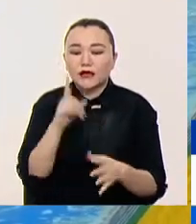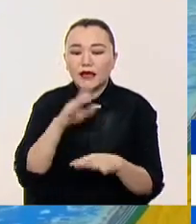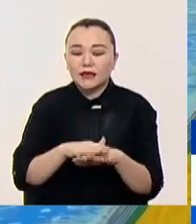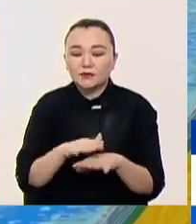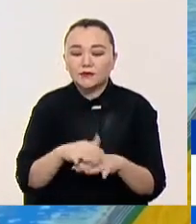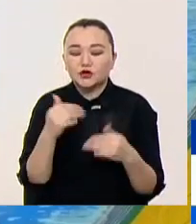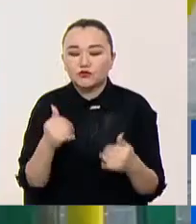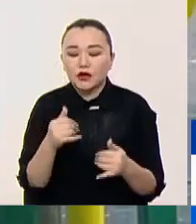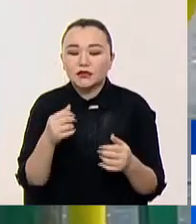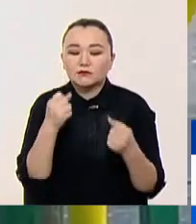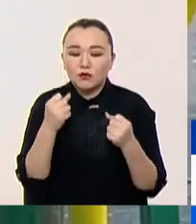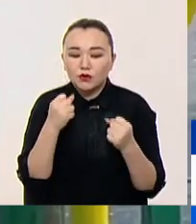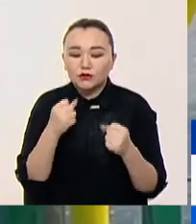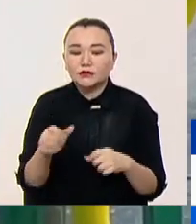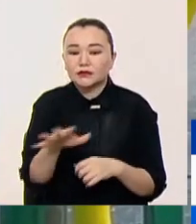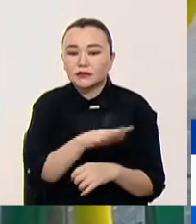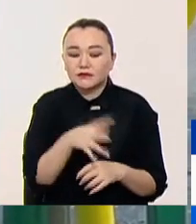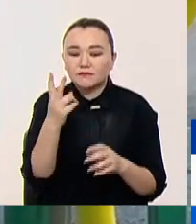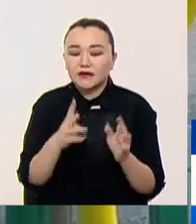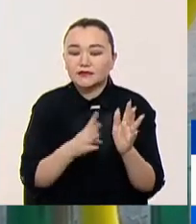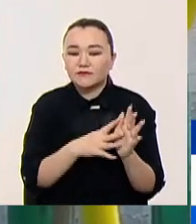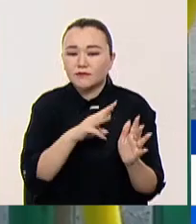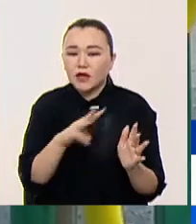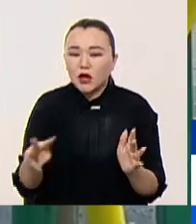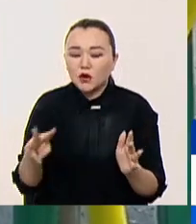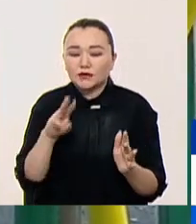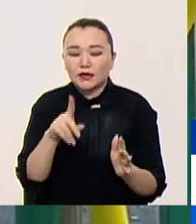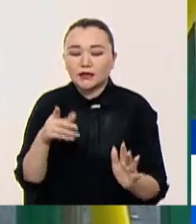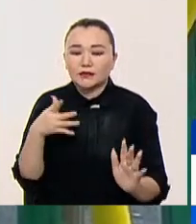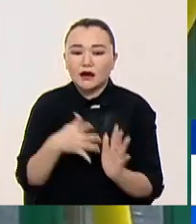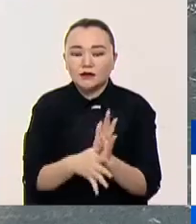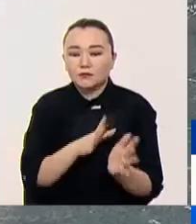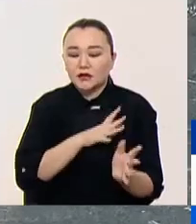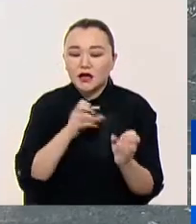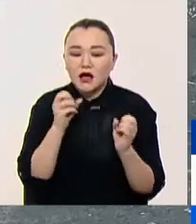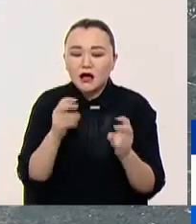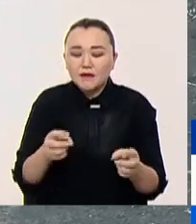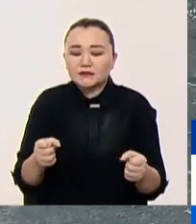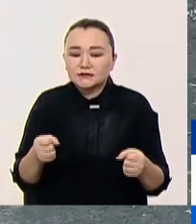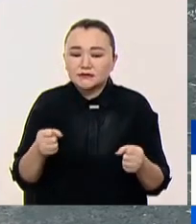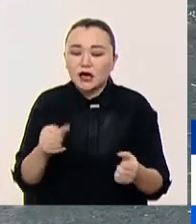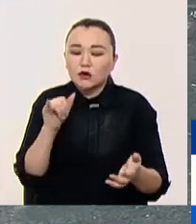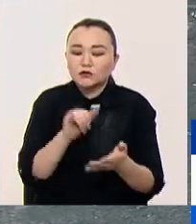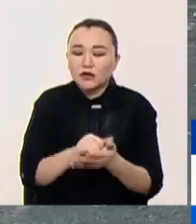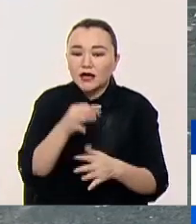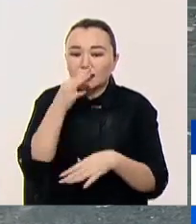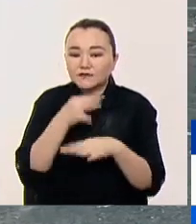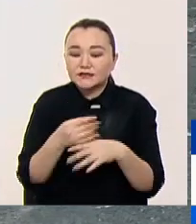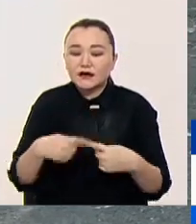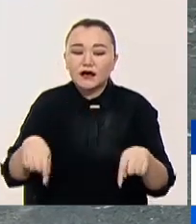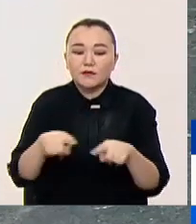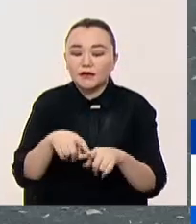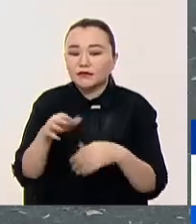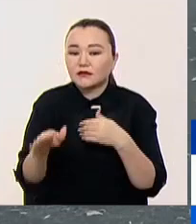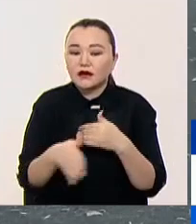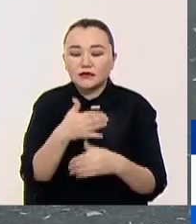әкімдіктегілер былтыр бұл спорттық алаңды 29 миллион теңгеге орнатқандарын мойындады, бірақ қауіпті әткеншектерді орнатқан мердігер компанияларды